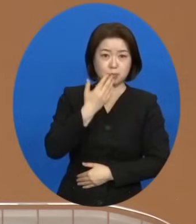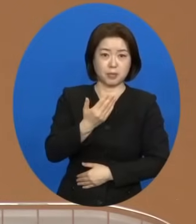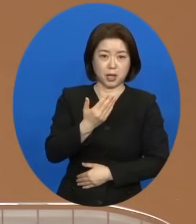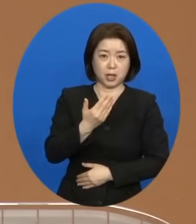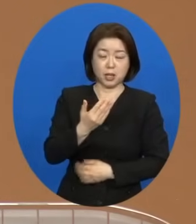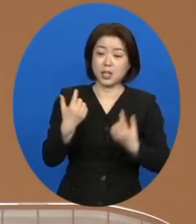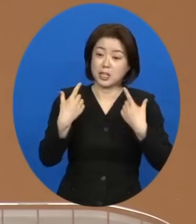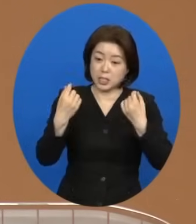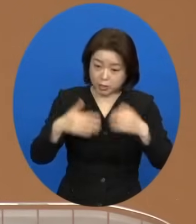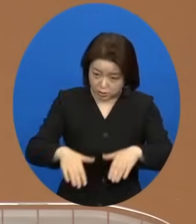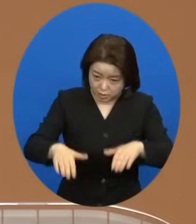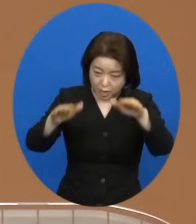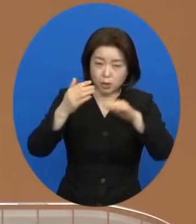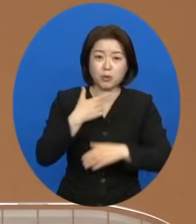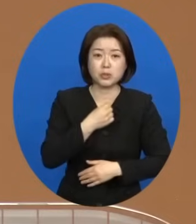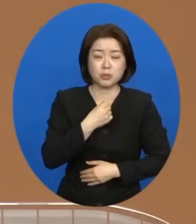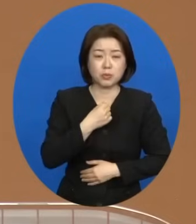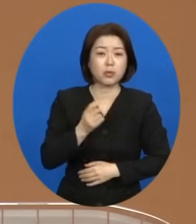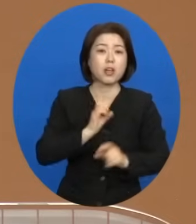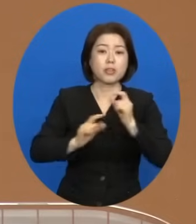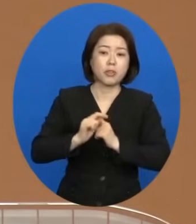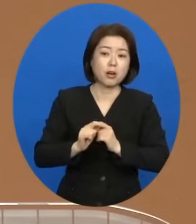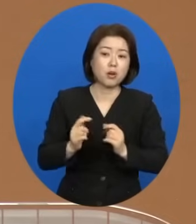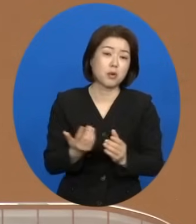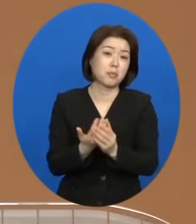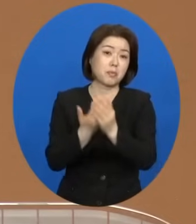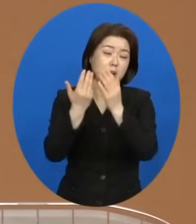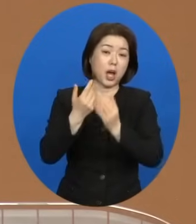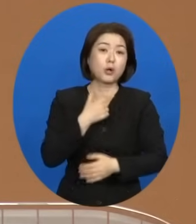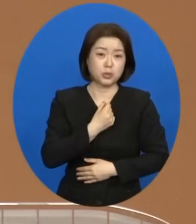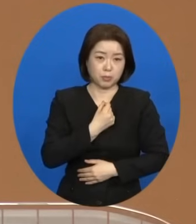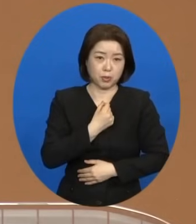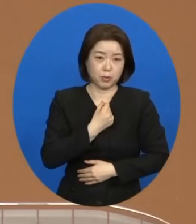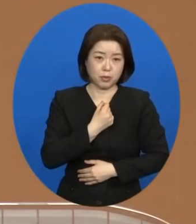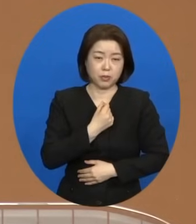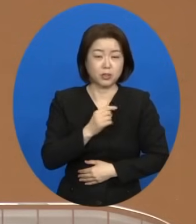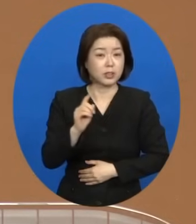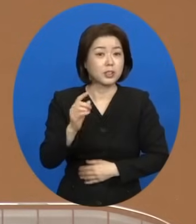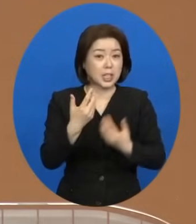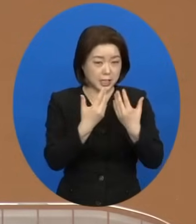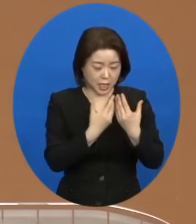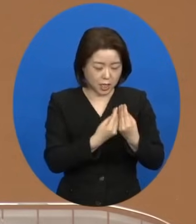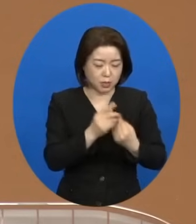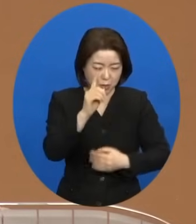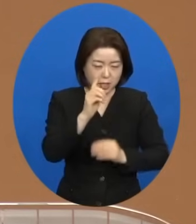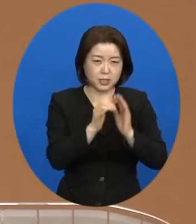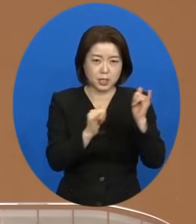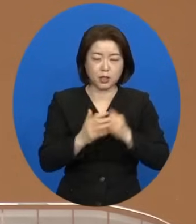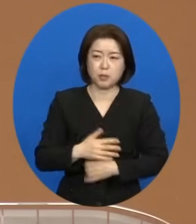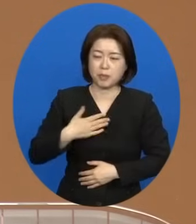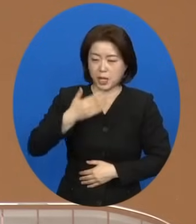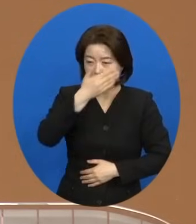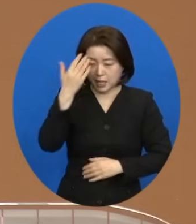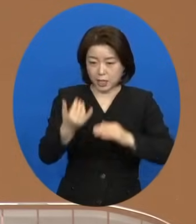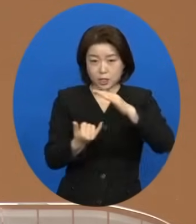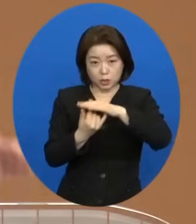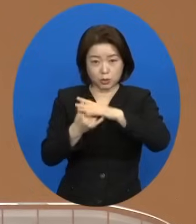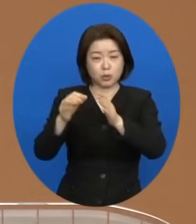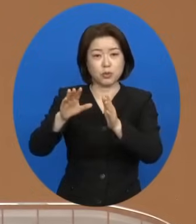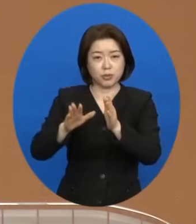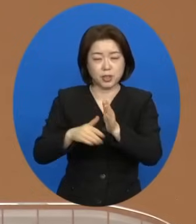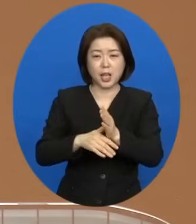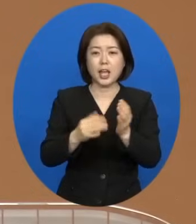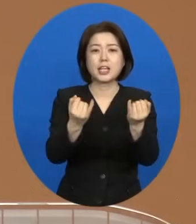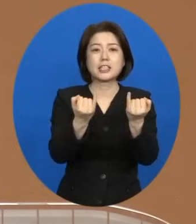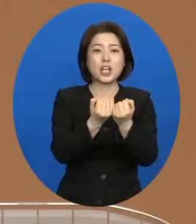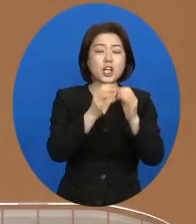잘하고 싶고 여전히 더 성장하고 싶어요 어떤 분이 계셨냐 men 제 청소년 시절에 전도사님이 이셨어요 여자 전도사님 제가